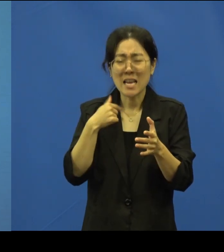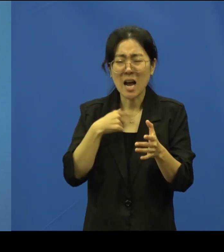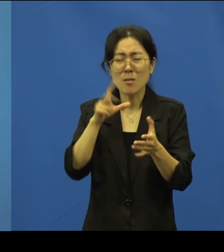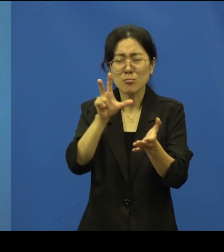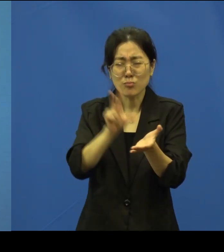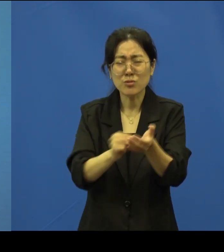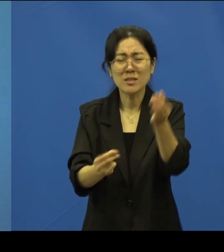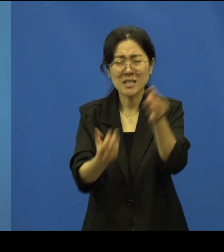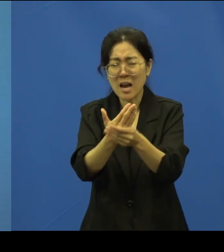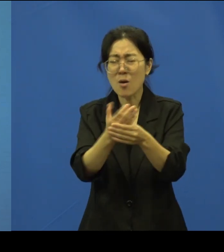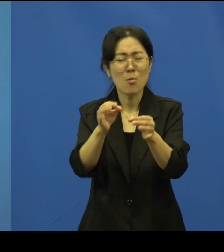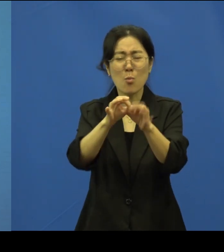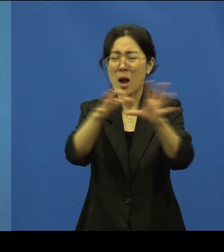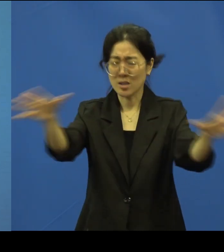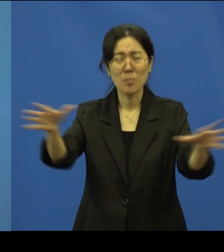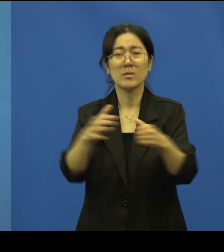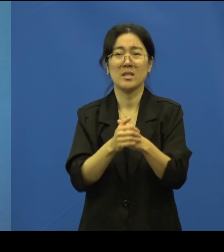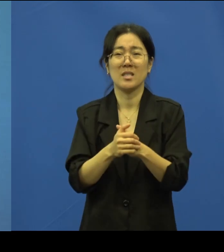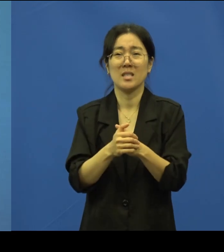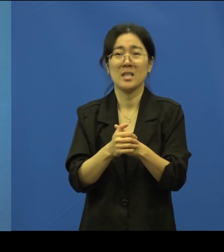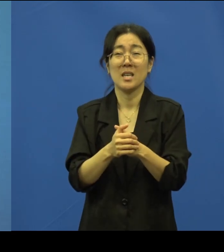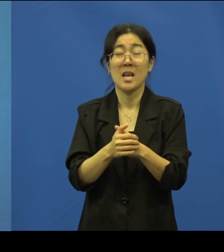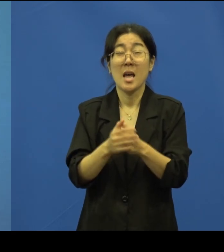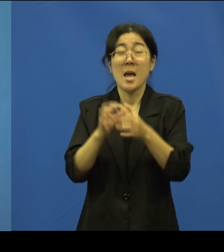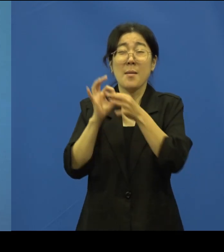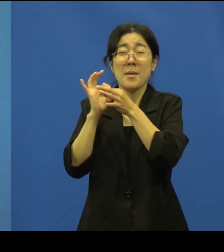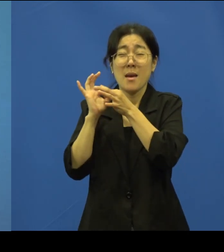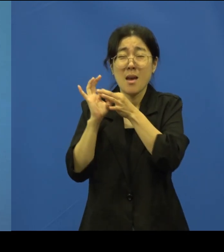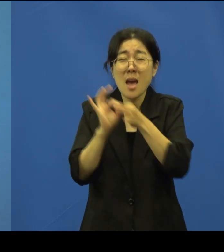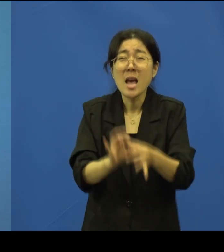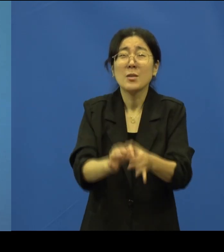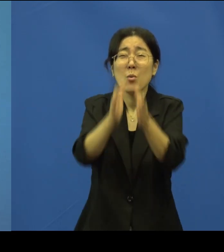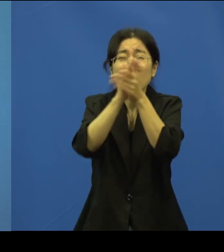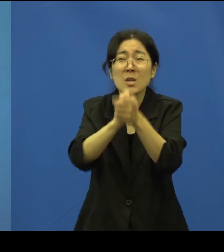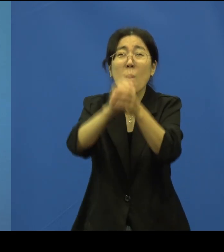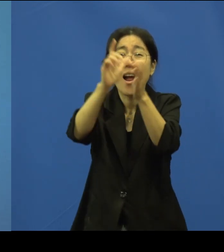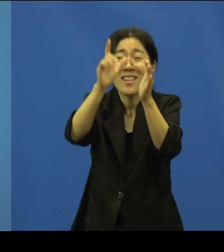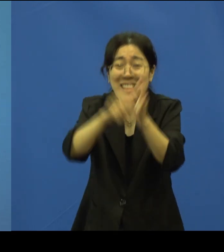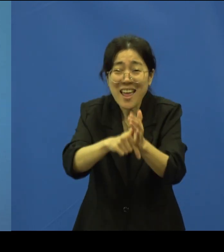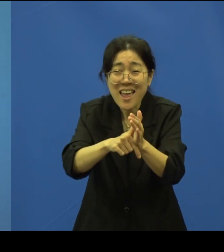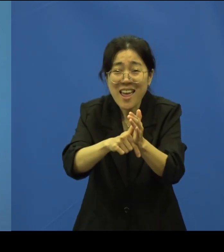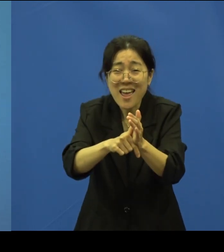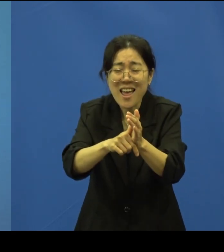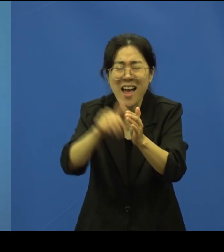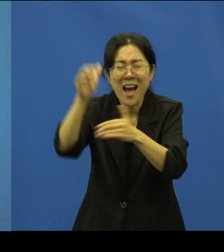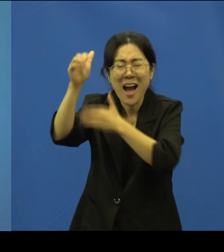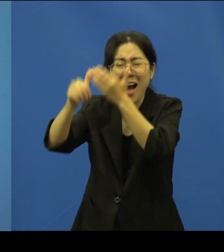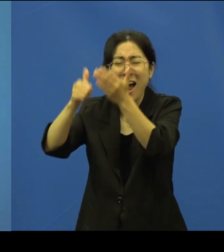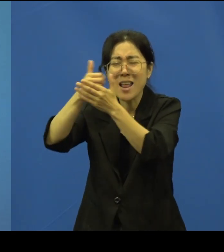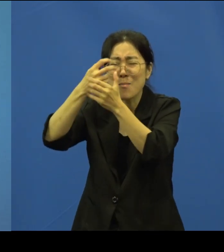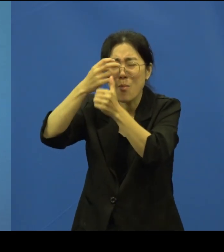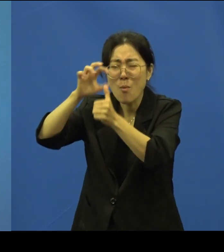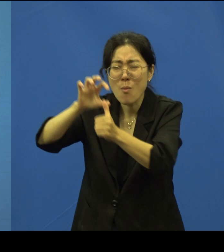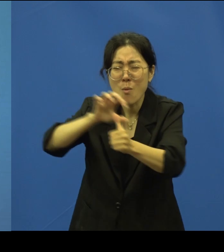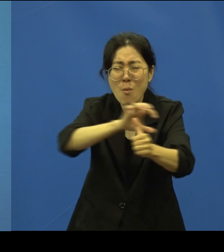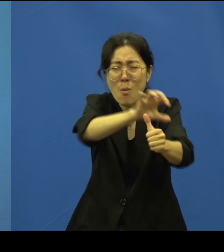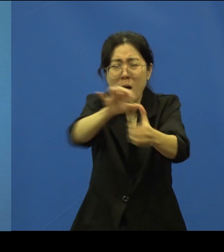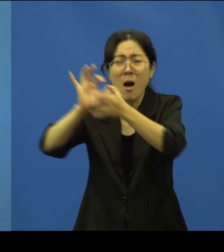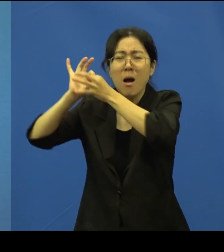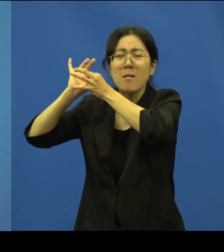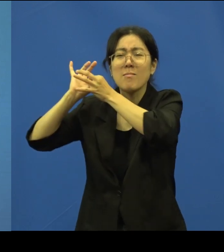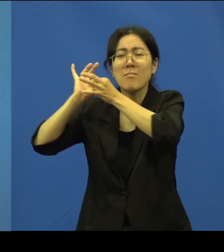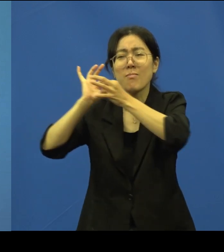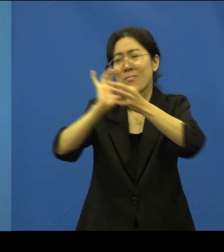하나님이 여러분 인생에 해가 지지 않는 놀라운 축복을 허락해 주실 줄로 믿습니다. 그런